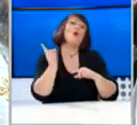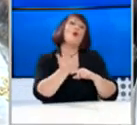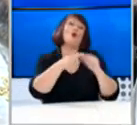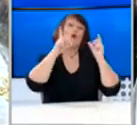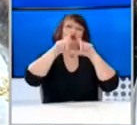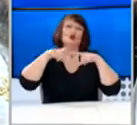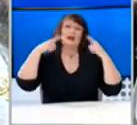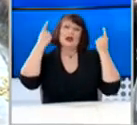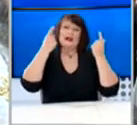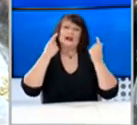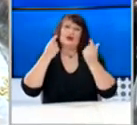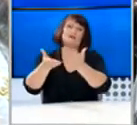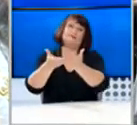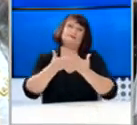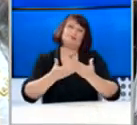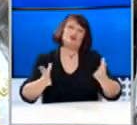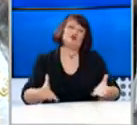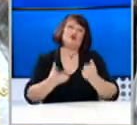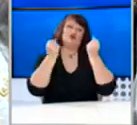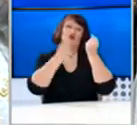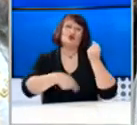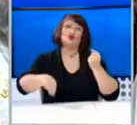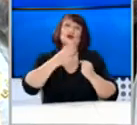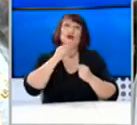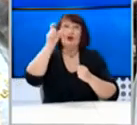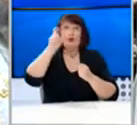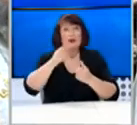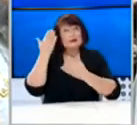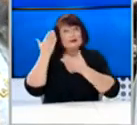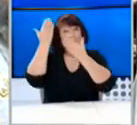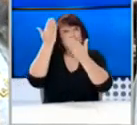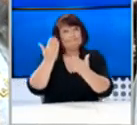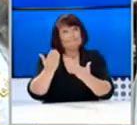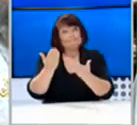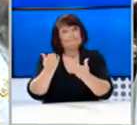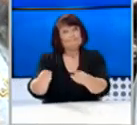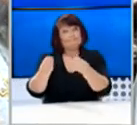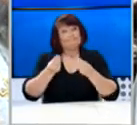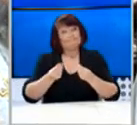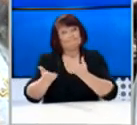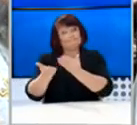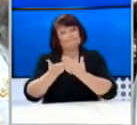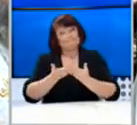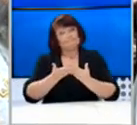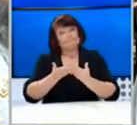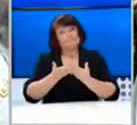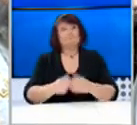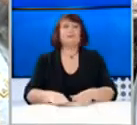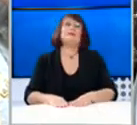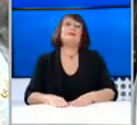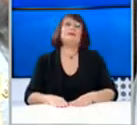ελεήσε και σώσε μας, σ' αγαθός και φιλάνθρωπος και ελεήμων Θεός.